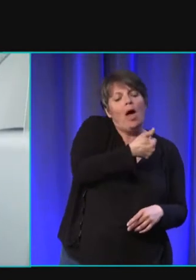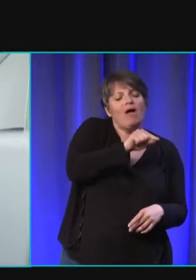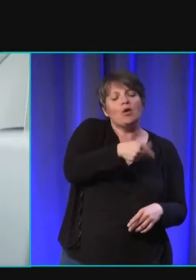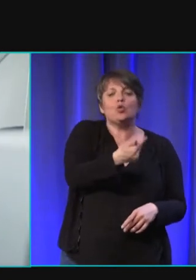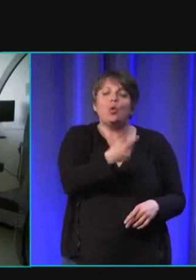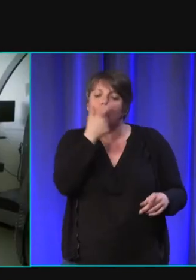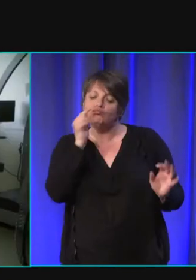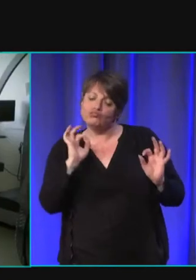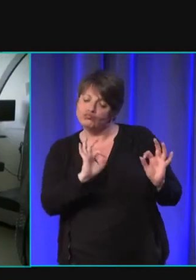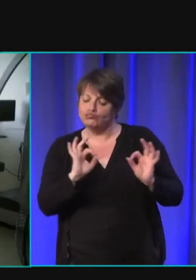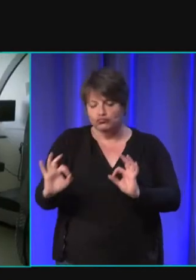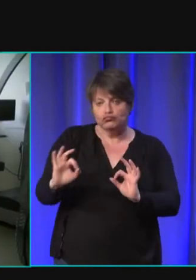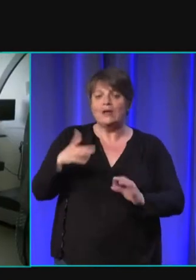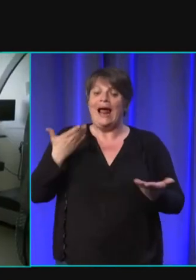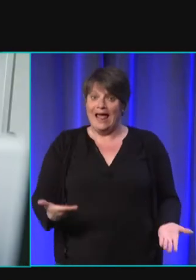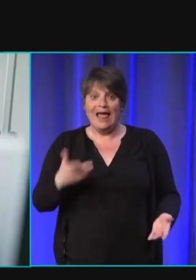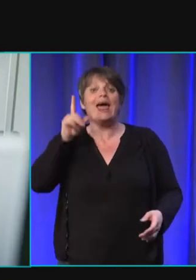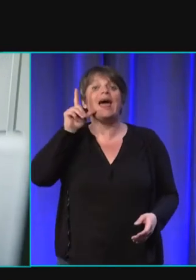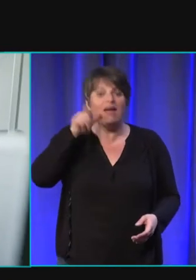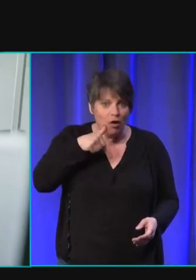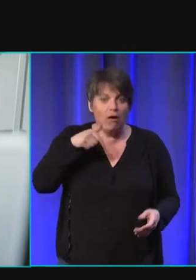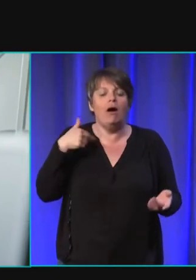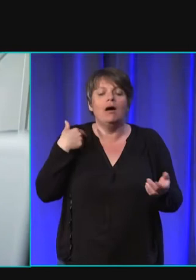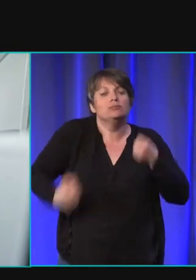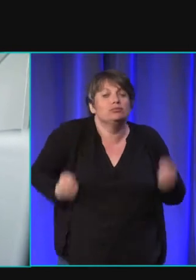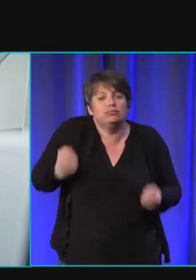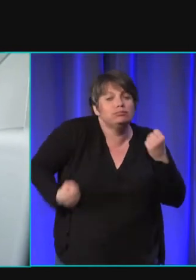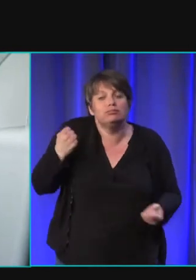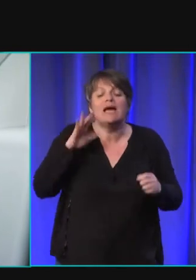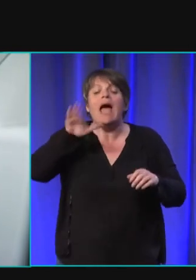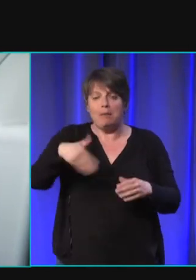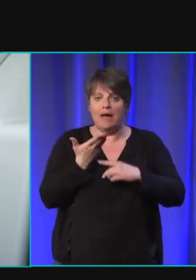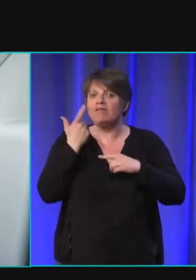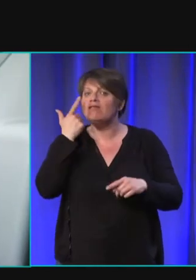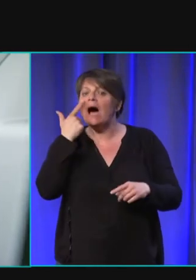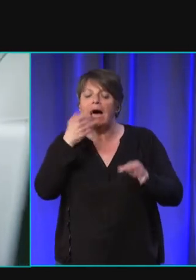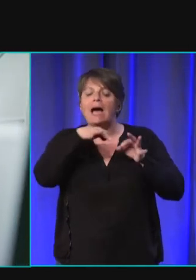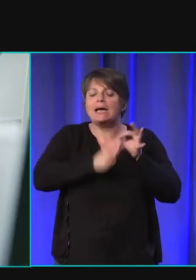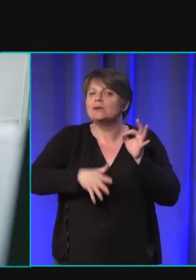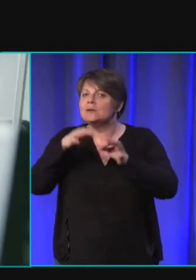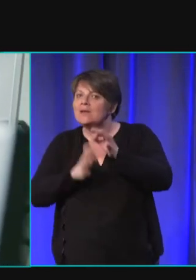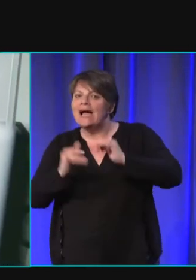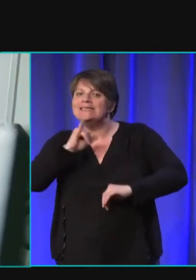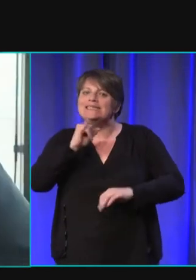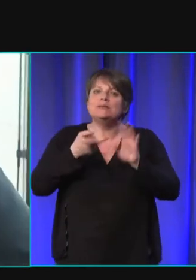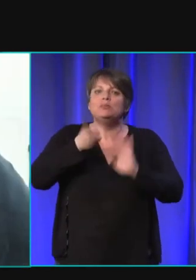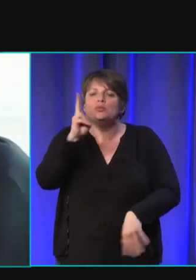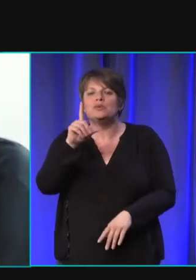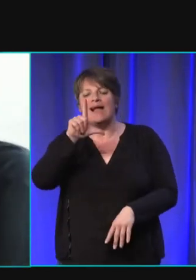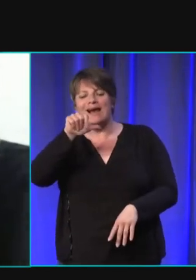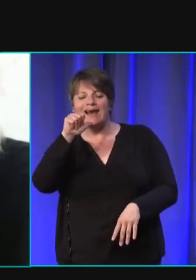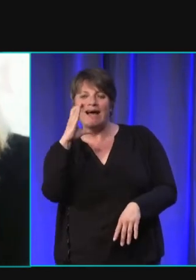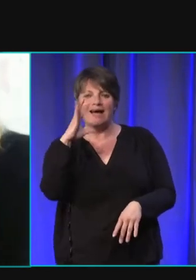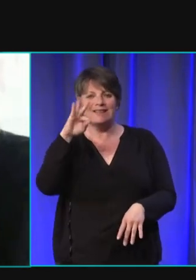ce qui est cohérent. Donc l'effort va commencer, et puis après, on refera un dosage pour montrer qui a le plus fort taux de lactate. Est-ce que vous êtes